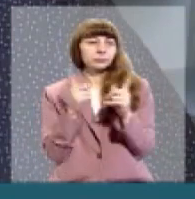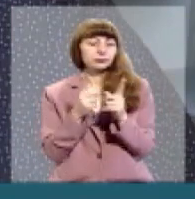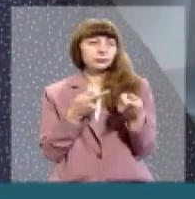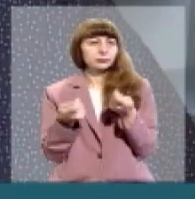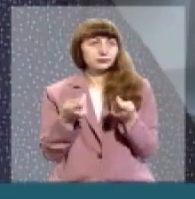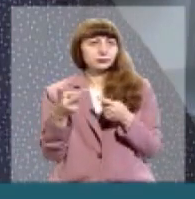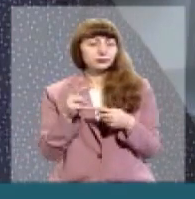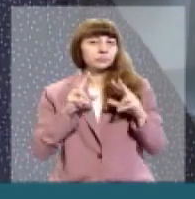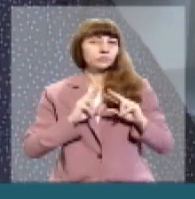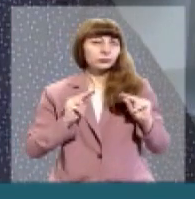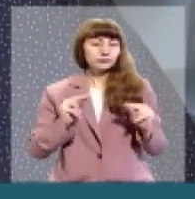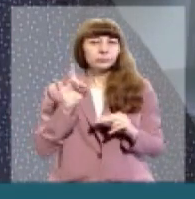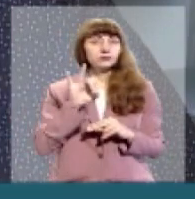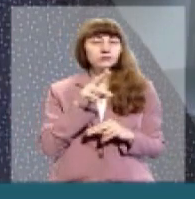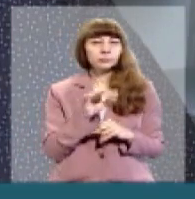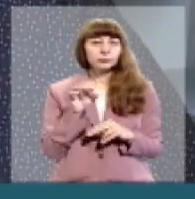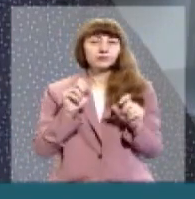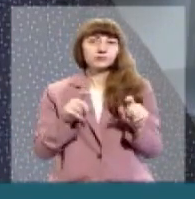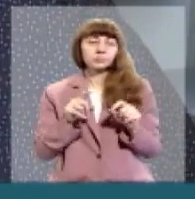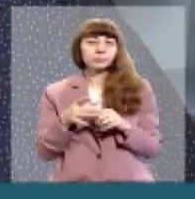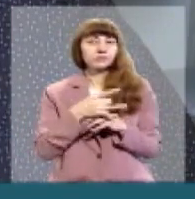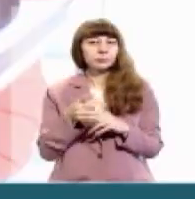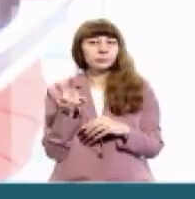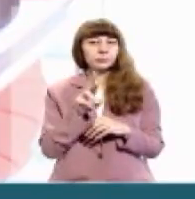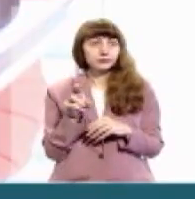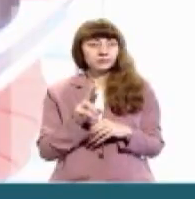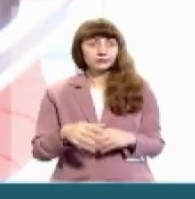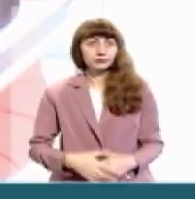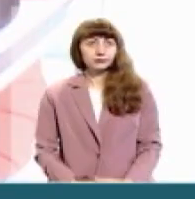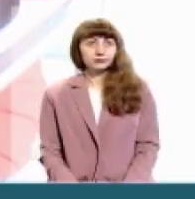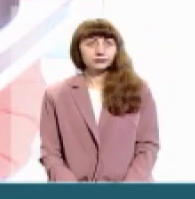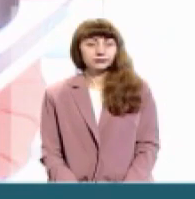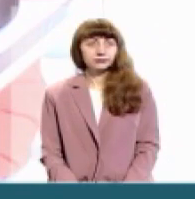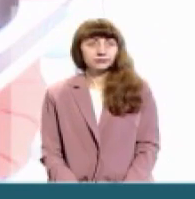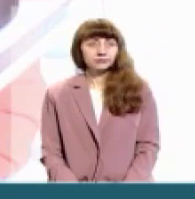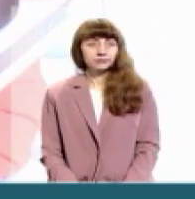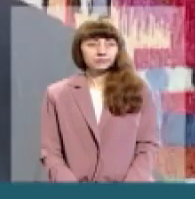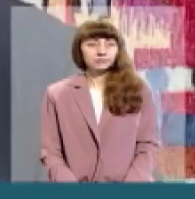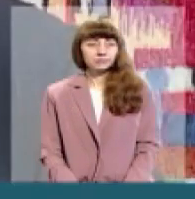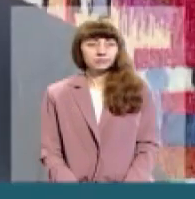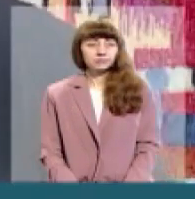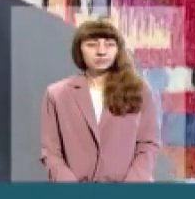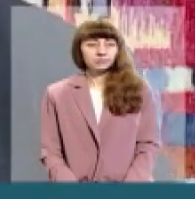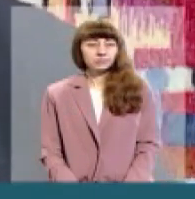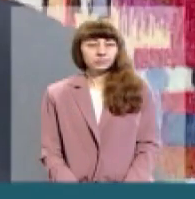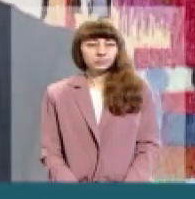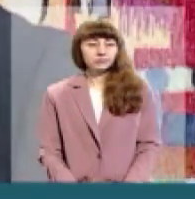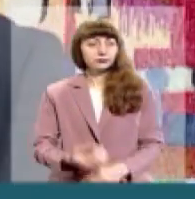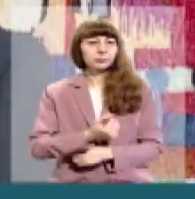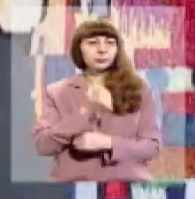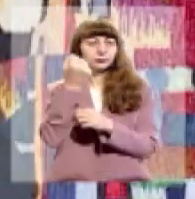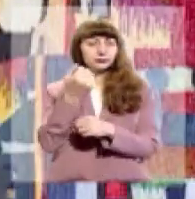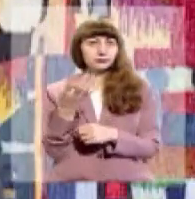Осындай семинар Ұзынкөл және Жетіқара аудандарының педагогтары үшін қаңтар айында ұйымдастырылады деп жоспарланған. Осы жоба